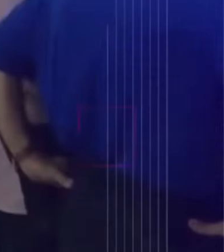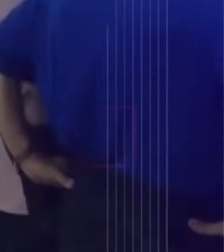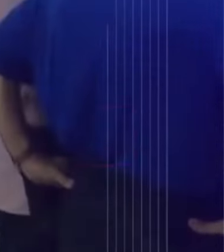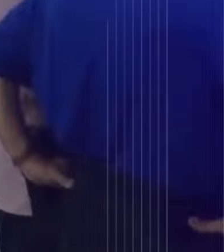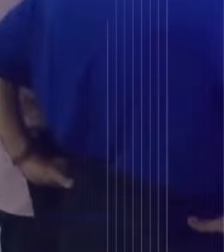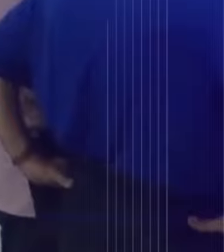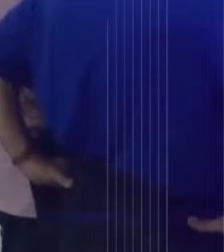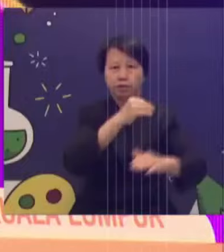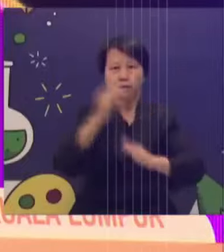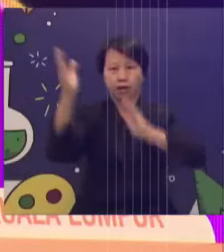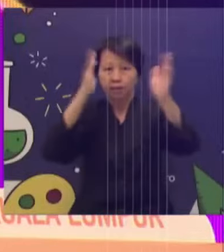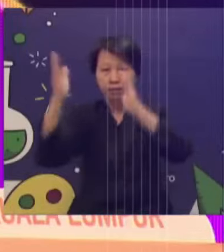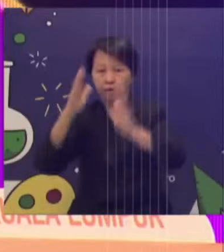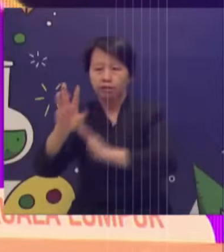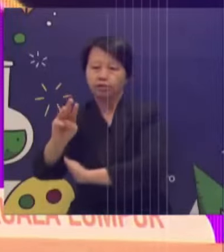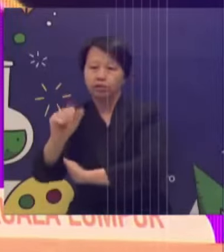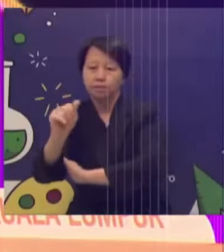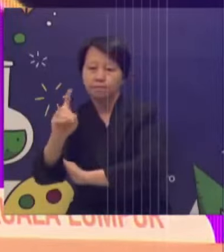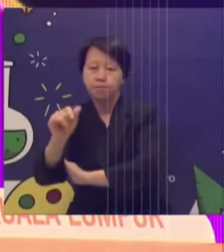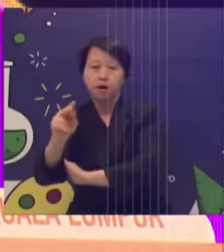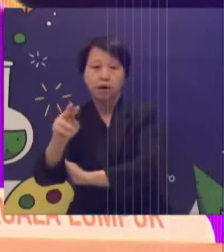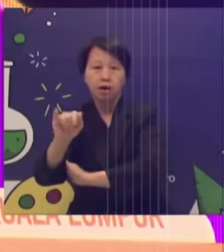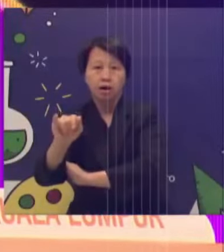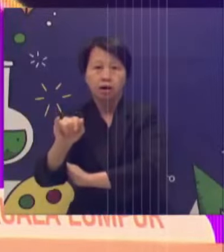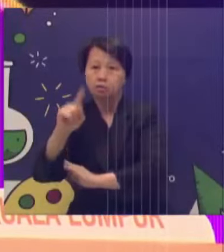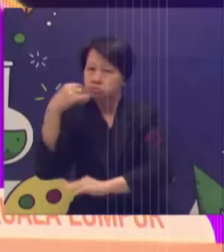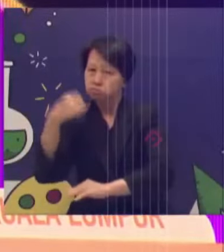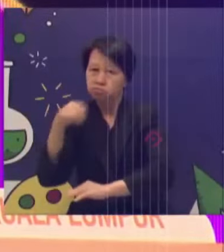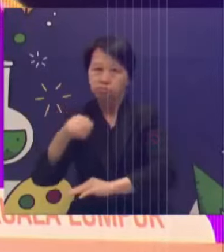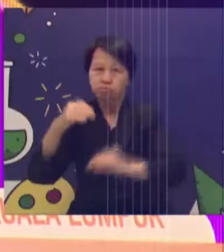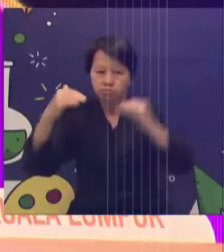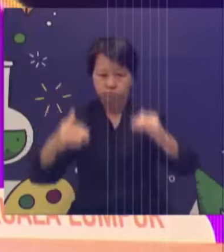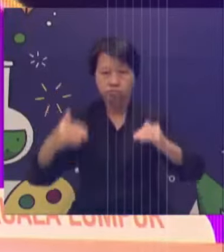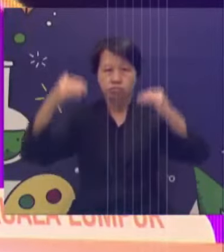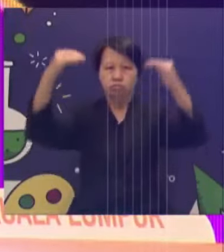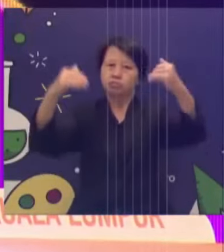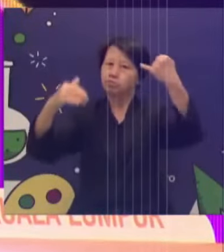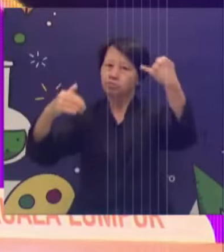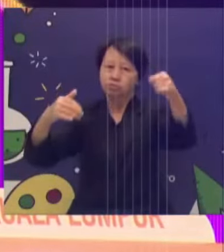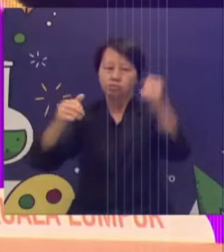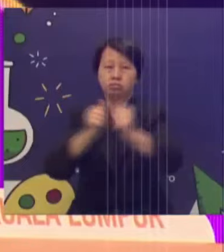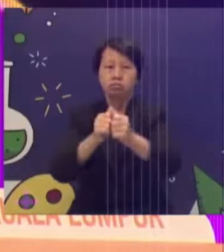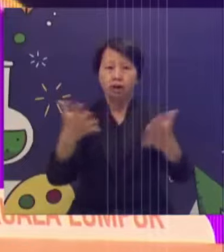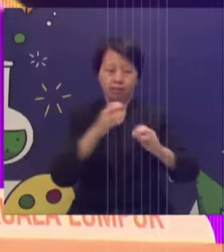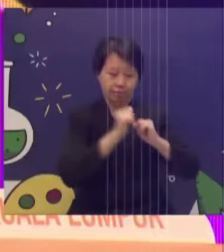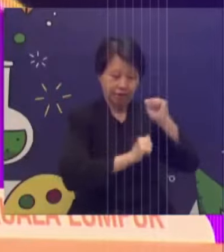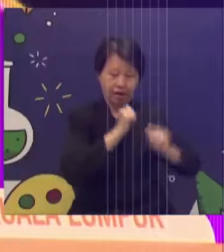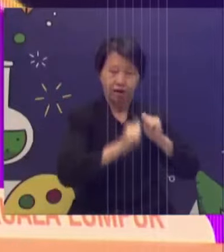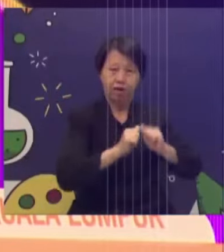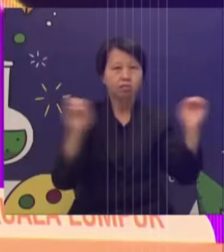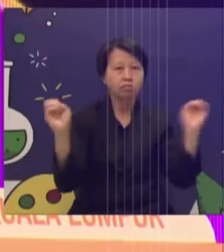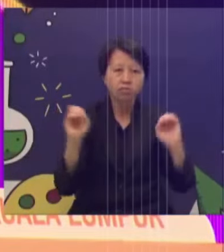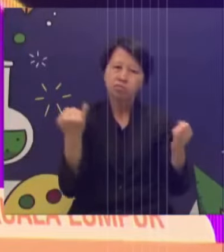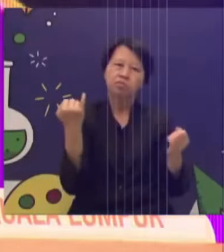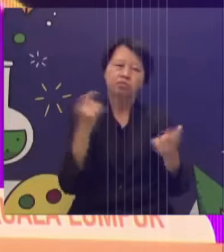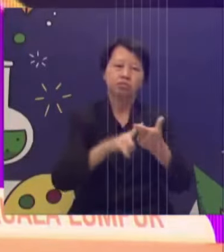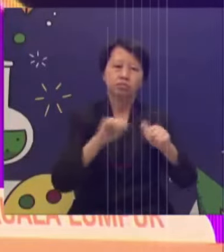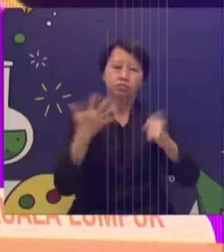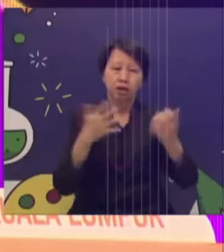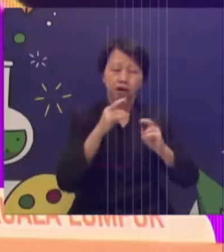dan Malaysia Madani tidak mungkin terangkat tanpa akhlak, tanpa nilai